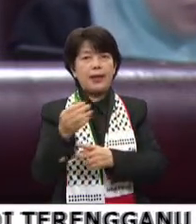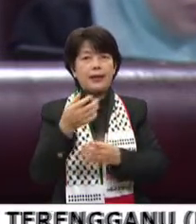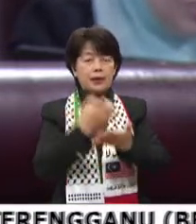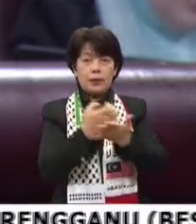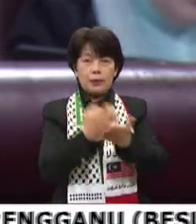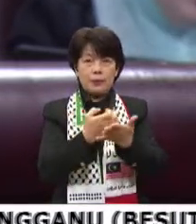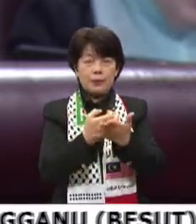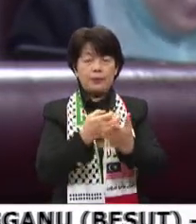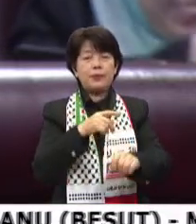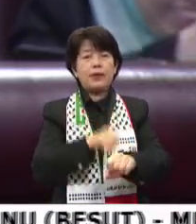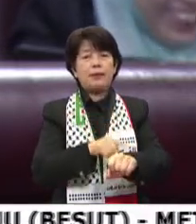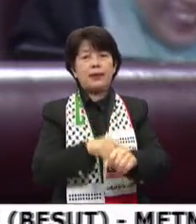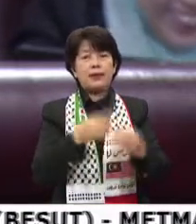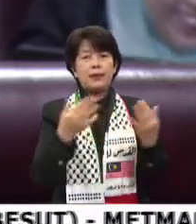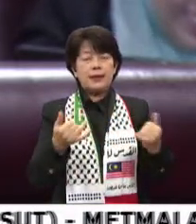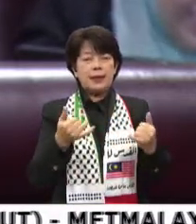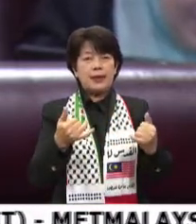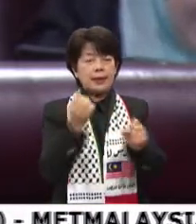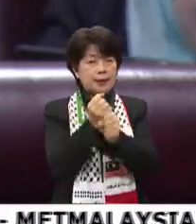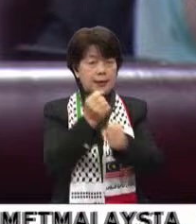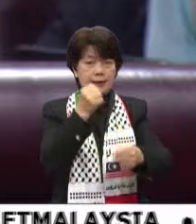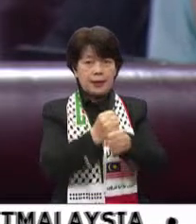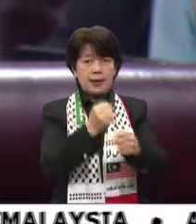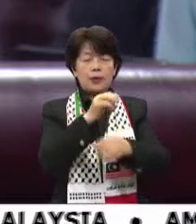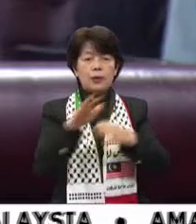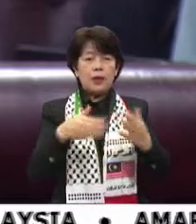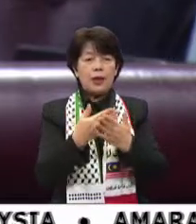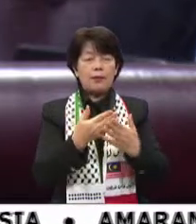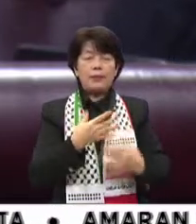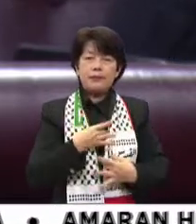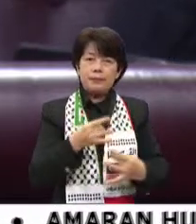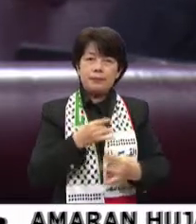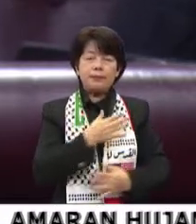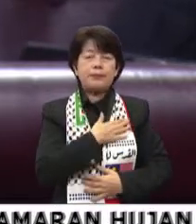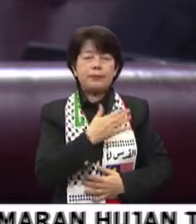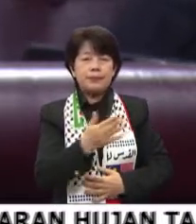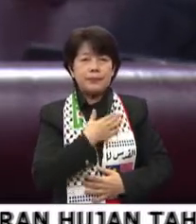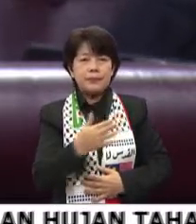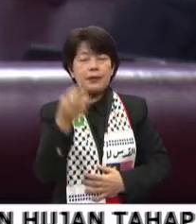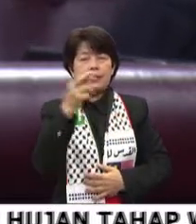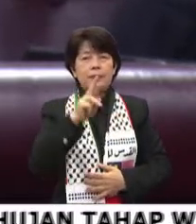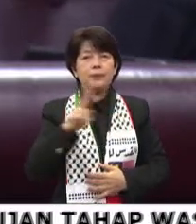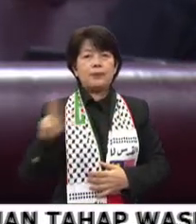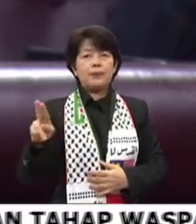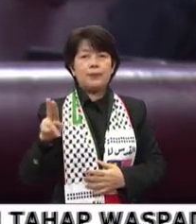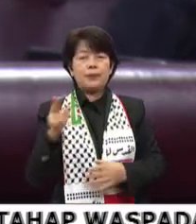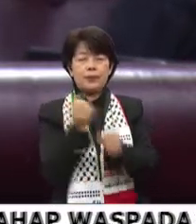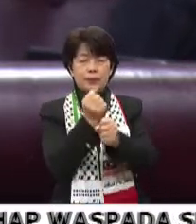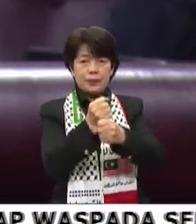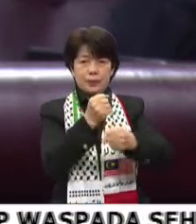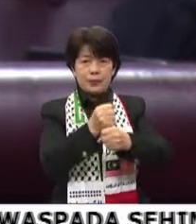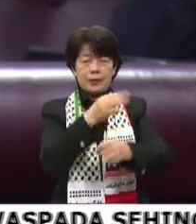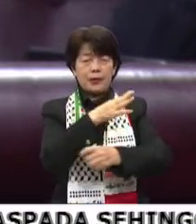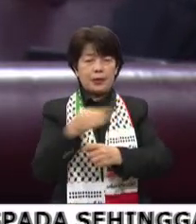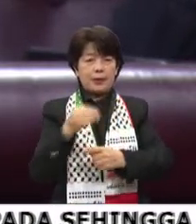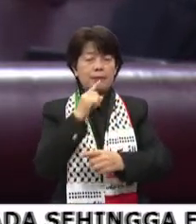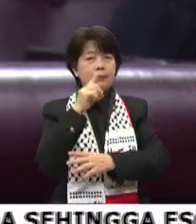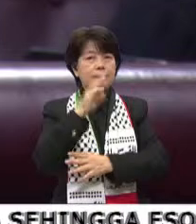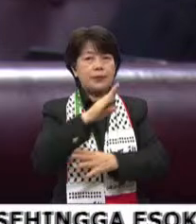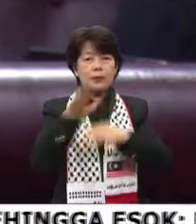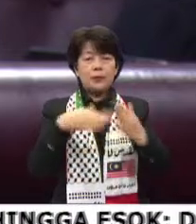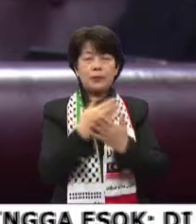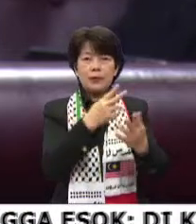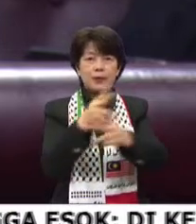keperluan semasa kerajaan sentiasa mengambil inisiatif dalam memperbaharui undang-undang perburuhan bagi menjamin kesejahteraan